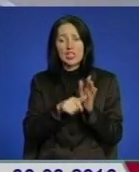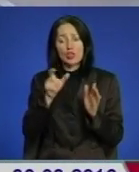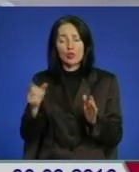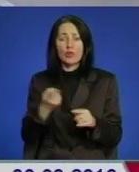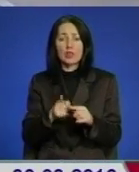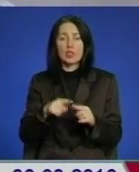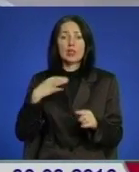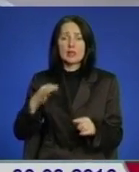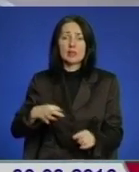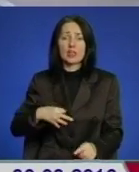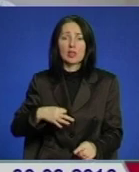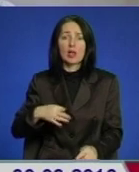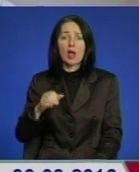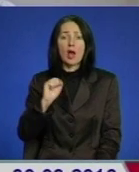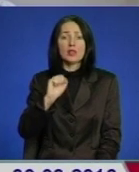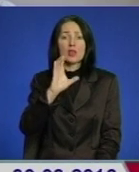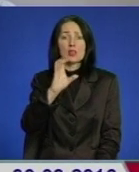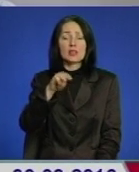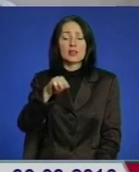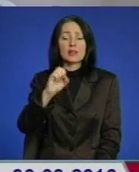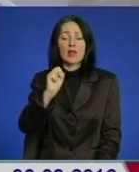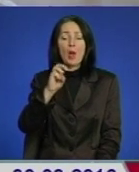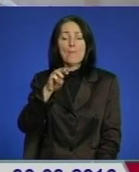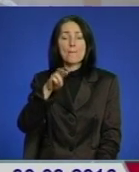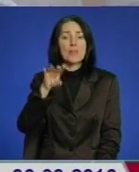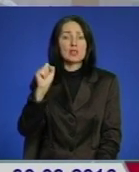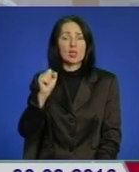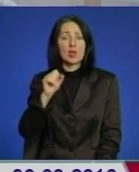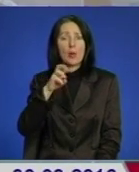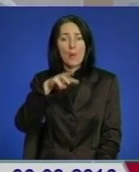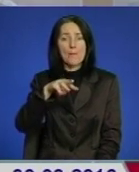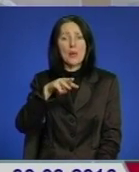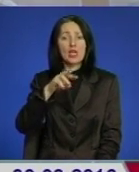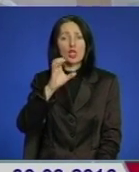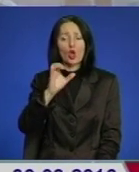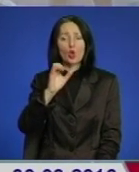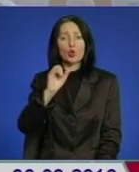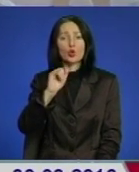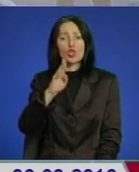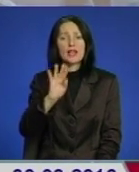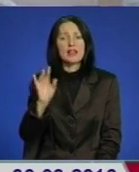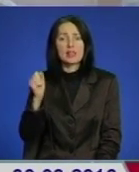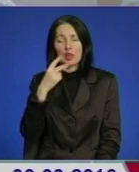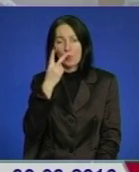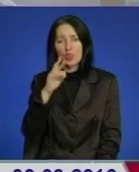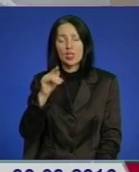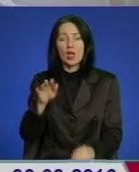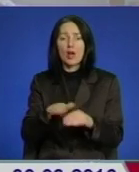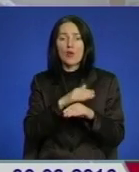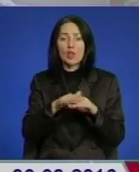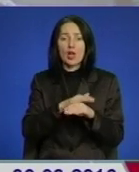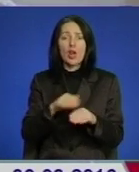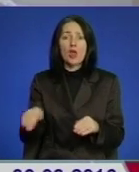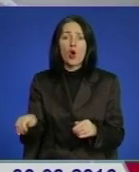син Андрія Стемпіцького, ми бачимо, Микита Сушельницький. Ми бачимо, як витирає об бордюр, об